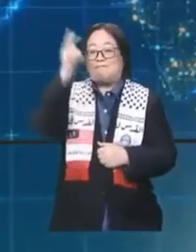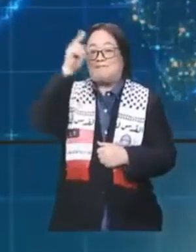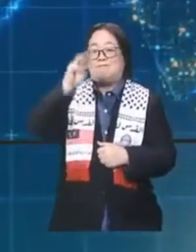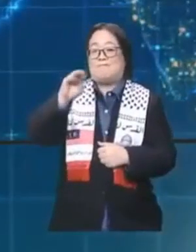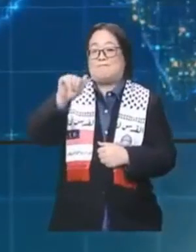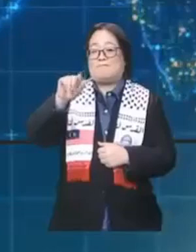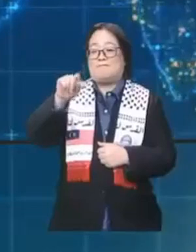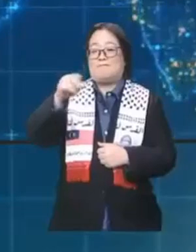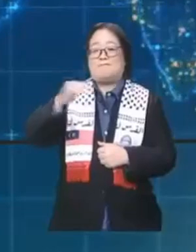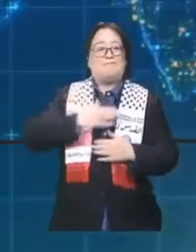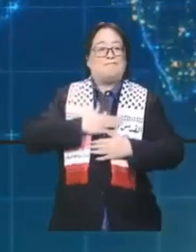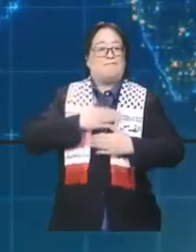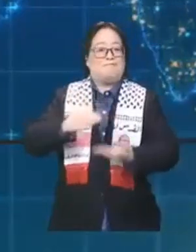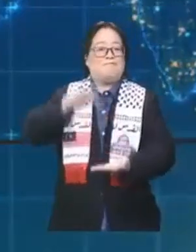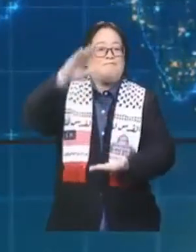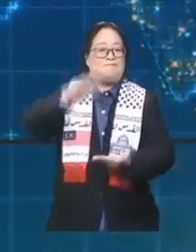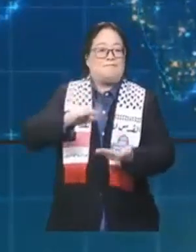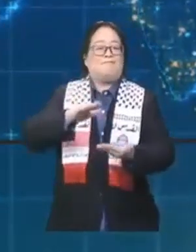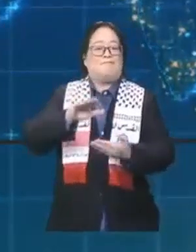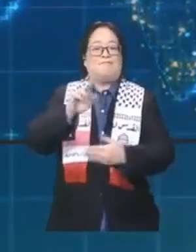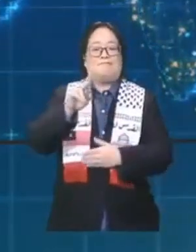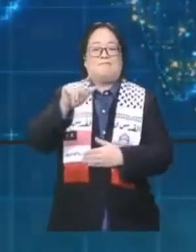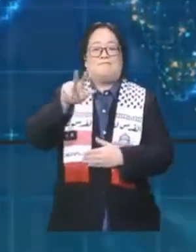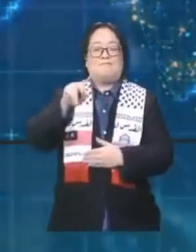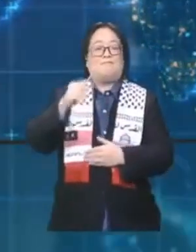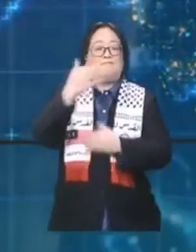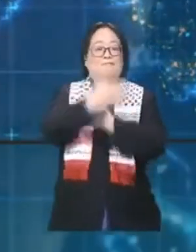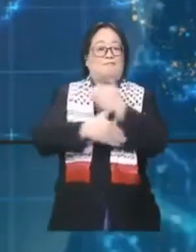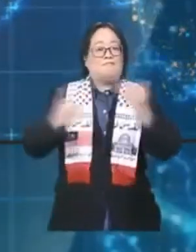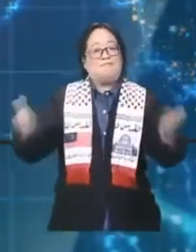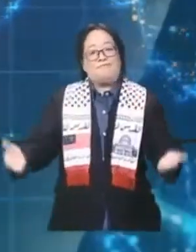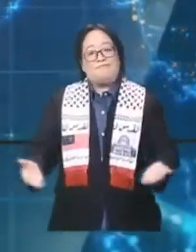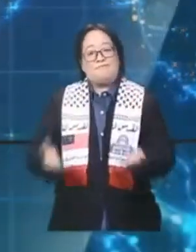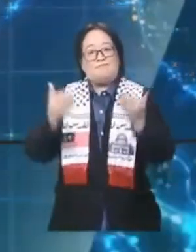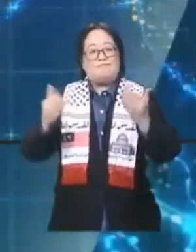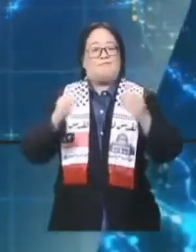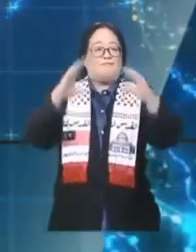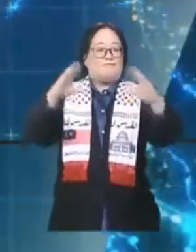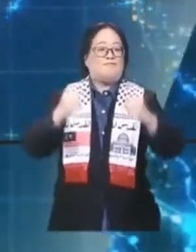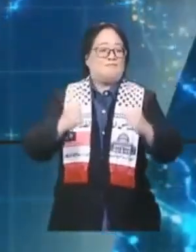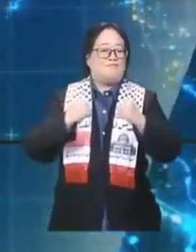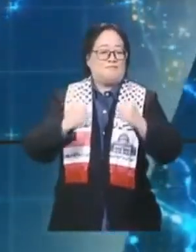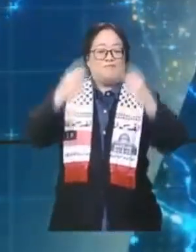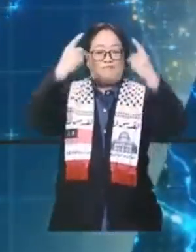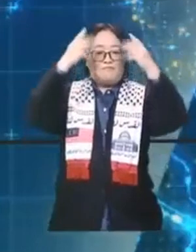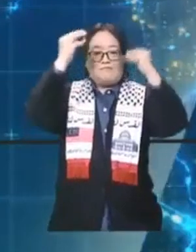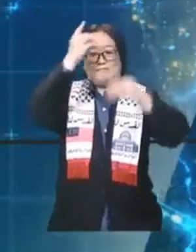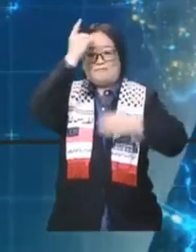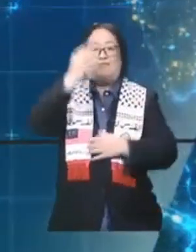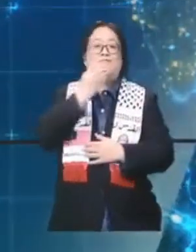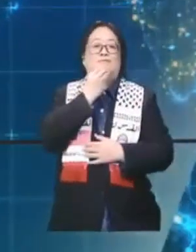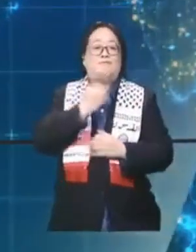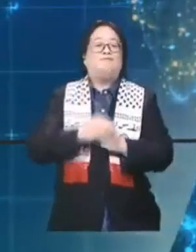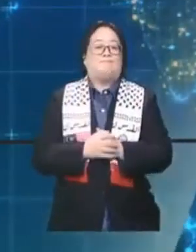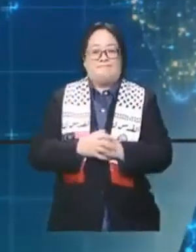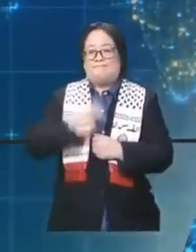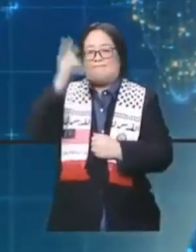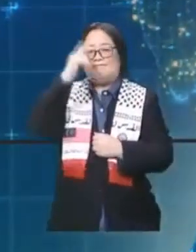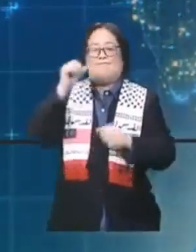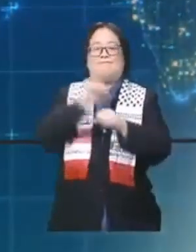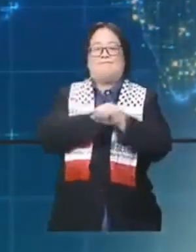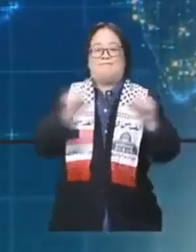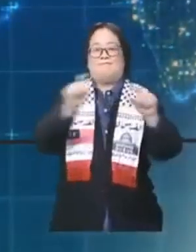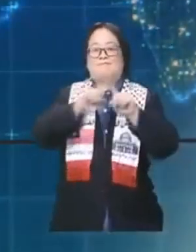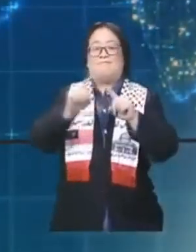kerajaan Madani komited untuk mengurangkan jejak karbon negara dan menggalakkan amalan mampan Perdana Menteri Datuk Seri Anwar Ibrahim